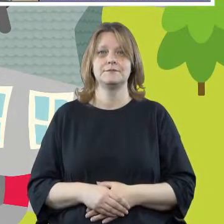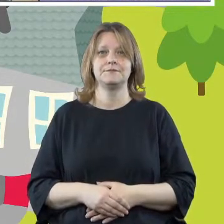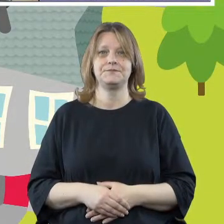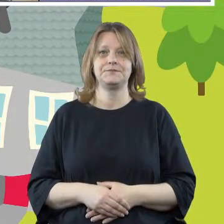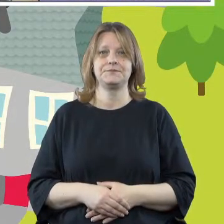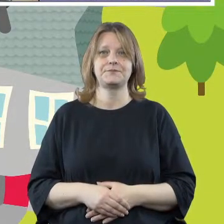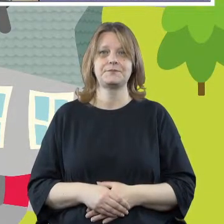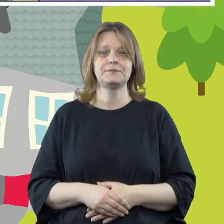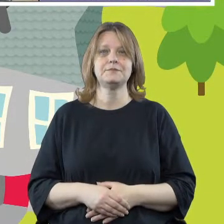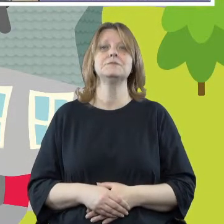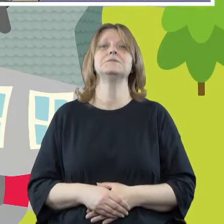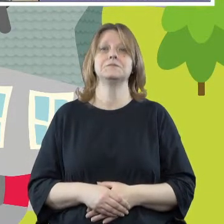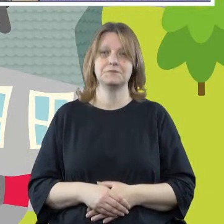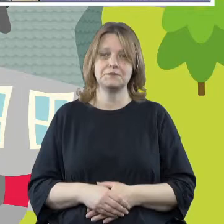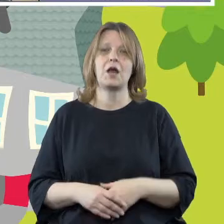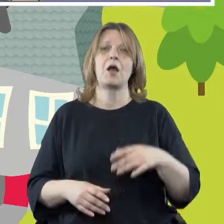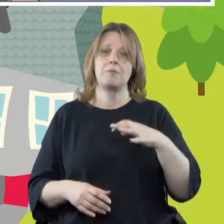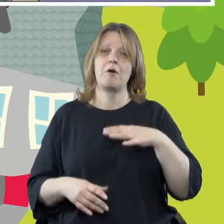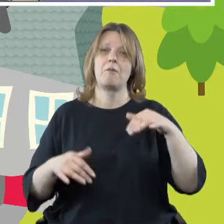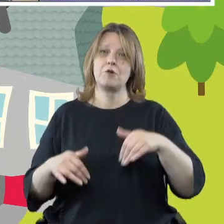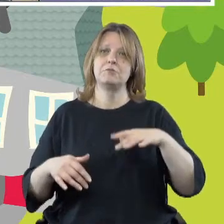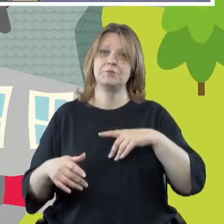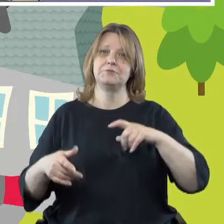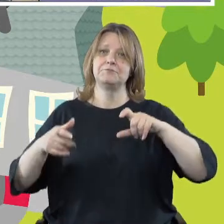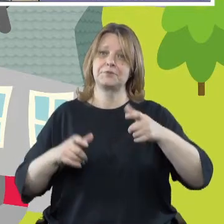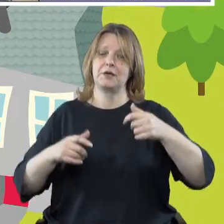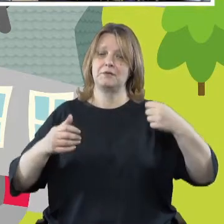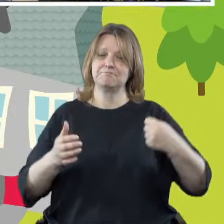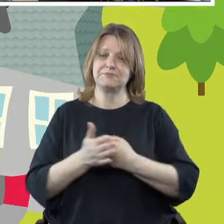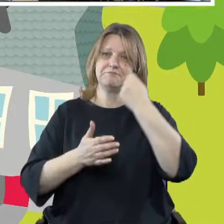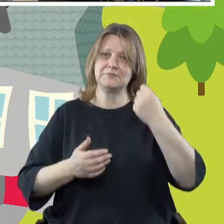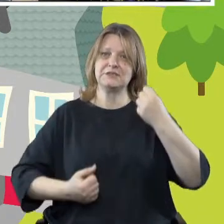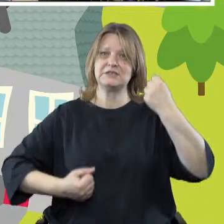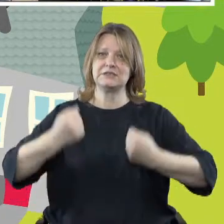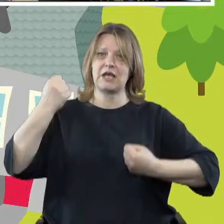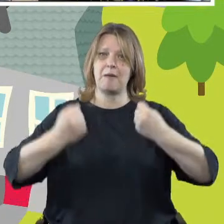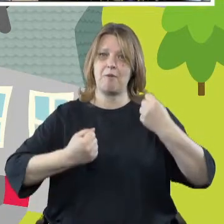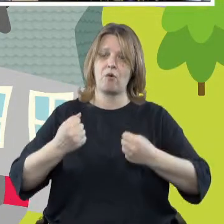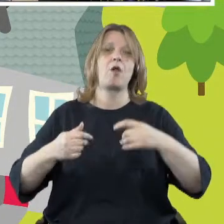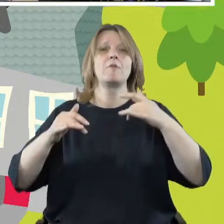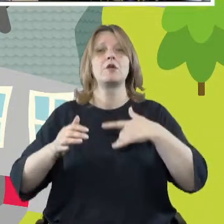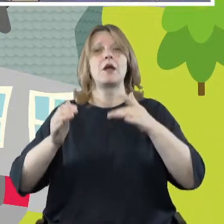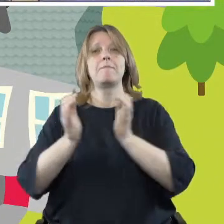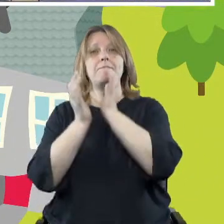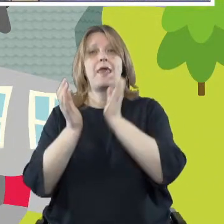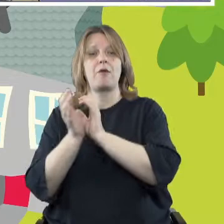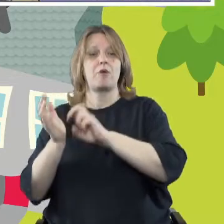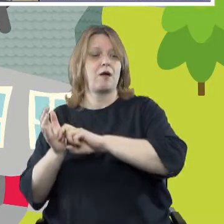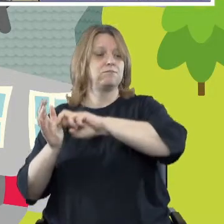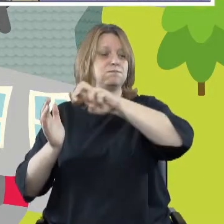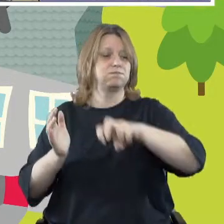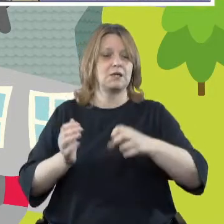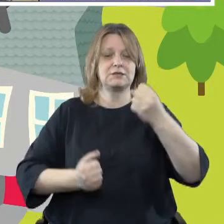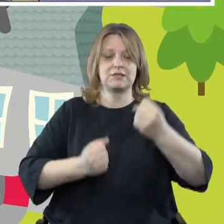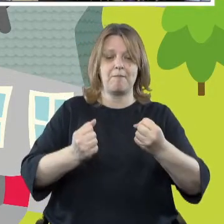ulicy? Bo może nas potrącić. No właśnie, może nas potrącić samochód, może piłka wlecieć pod samochód i nagle